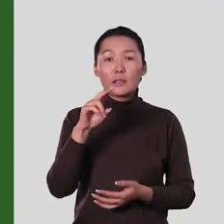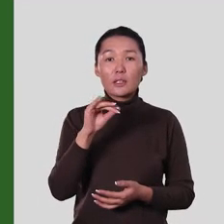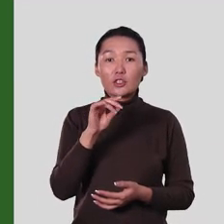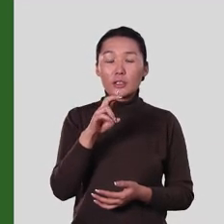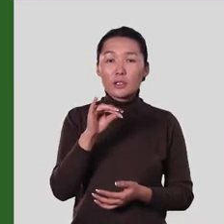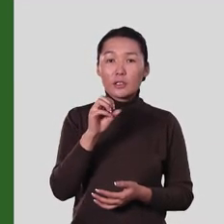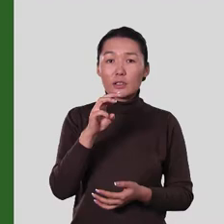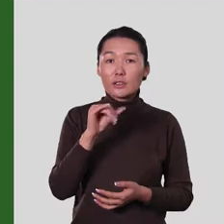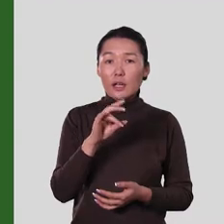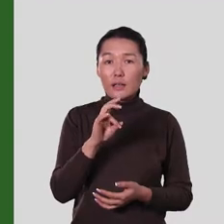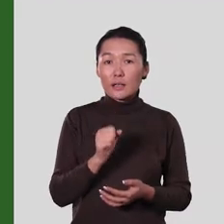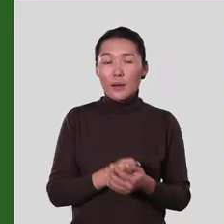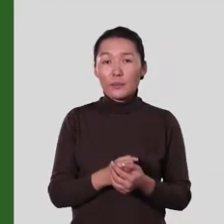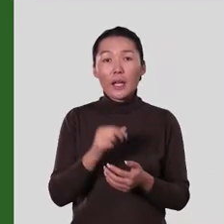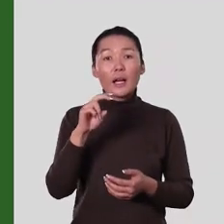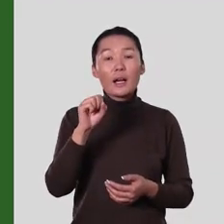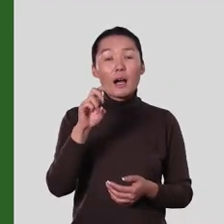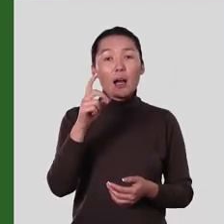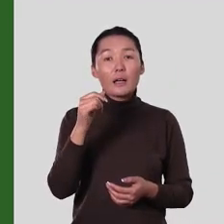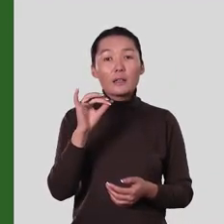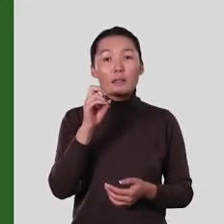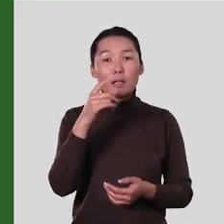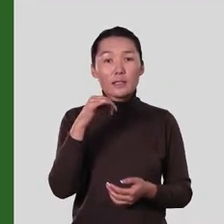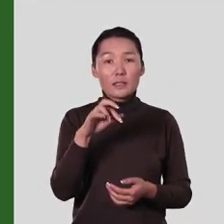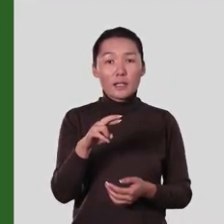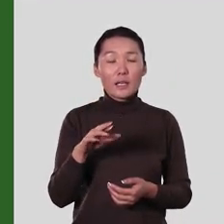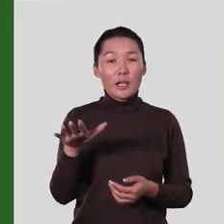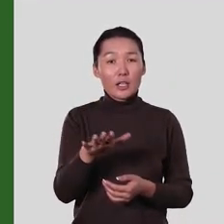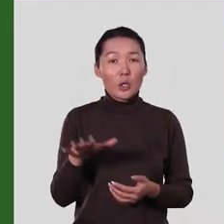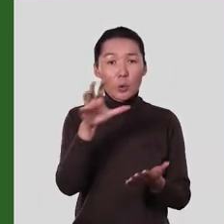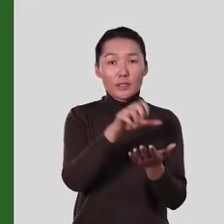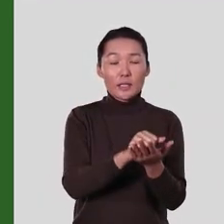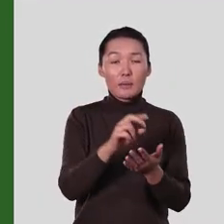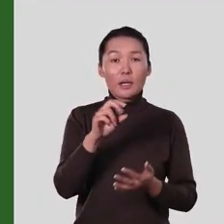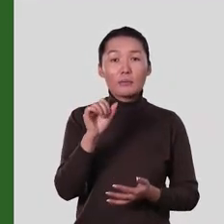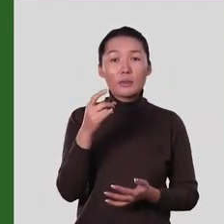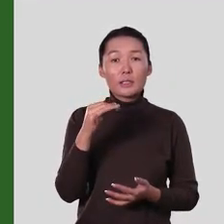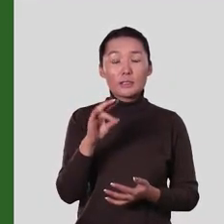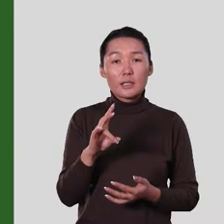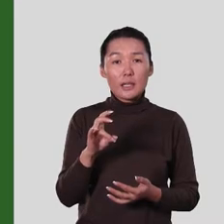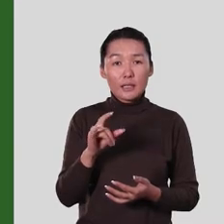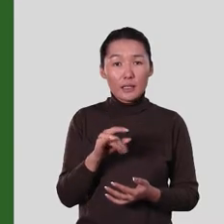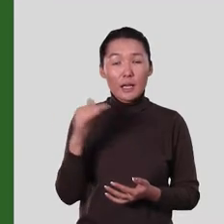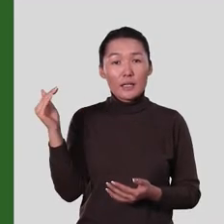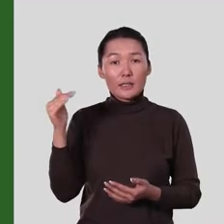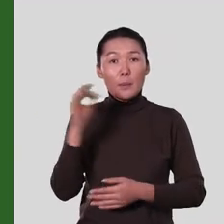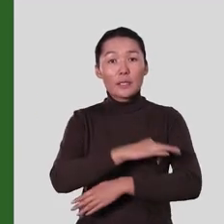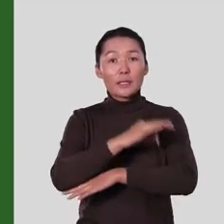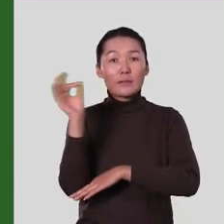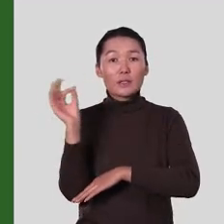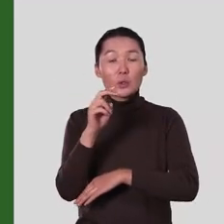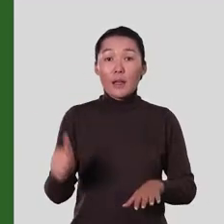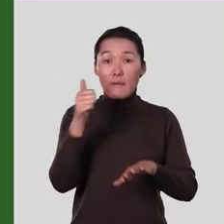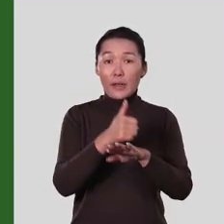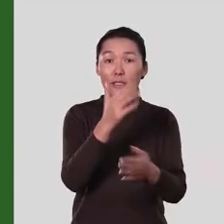Алайский гидрогеологический регион занимает бассейны Западной и Восточной Кызылсу. В